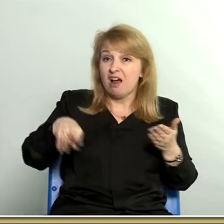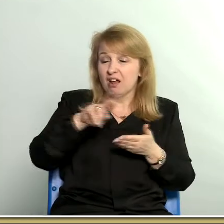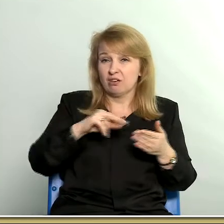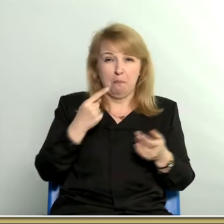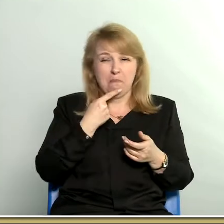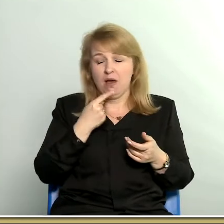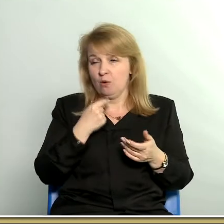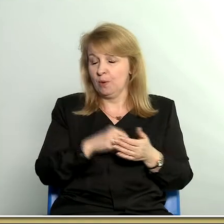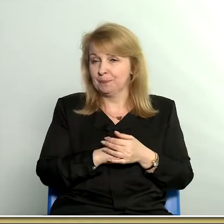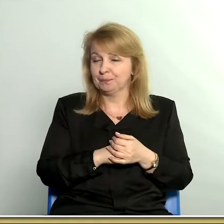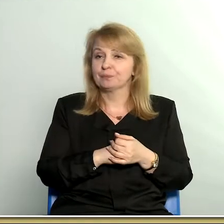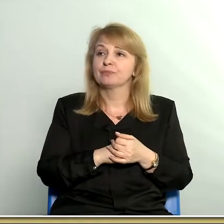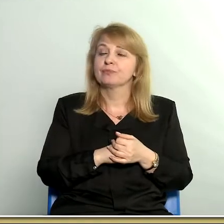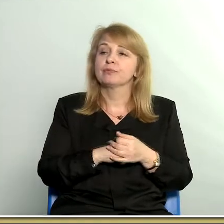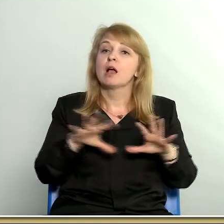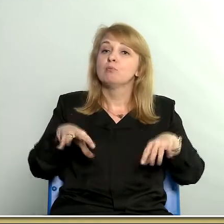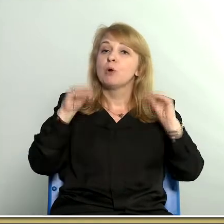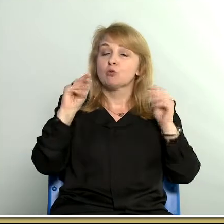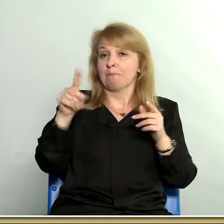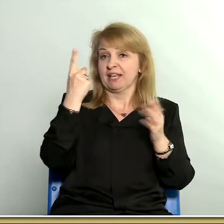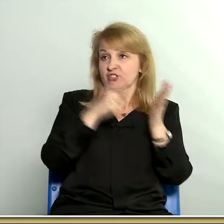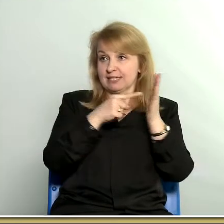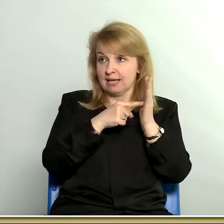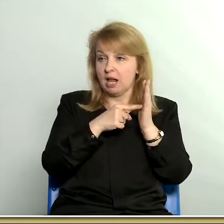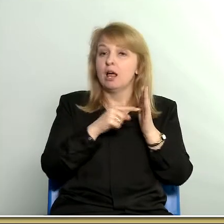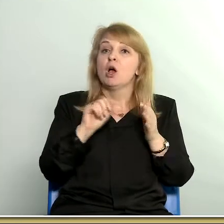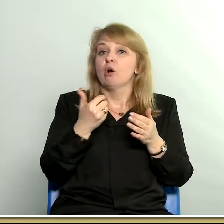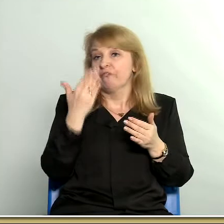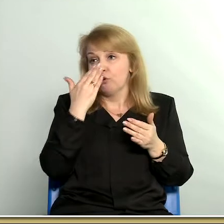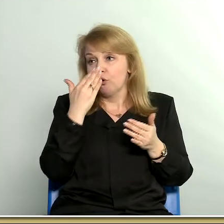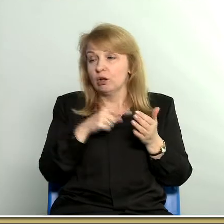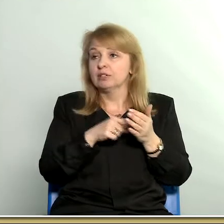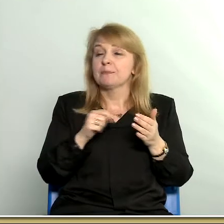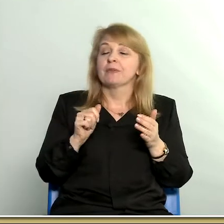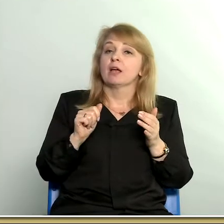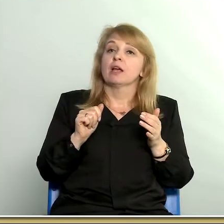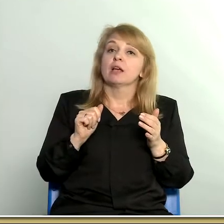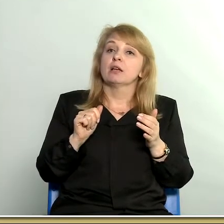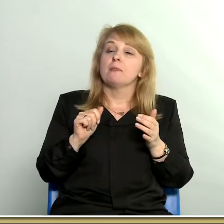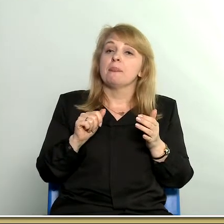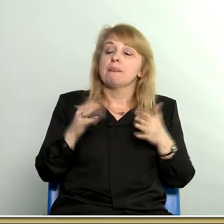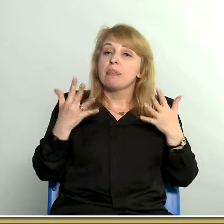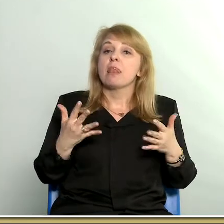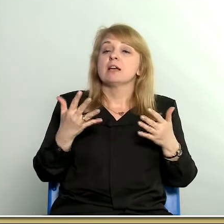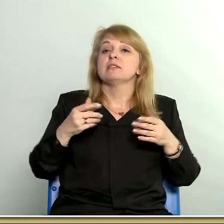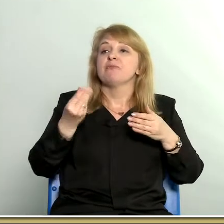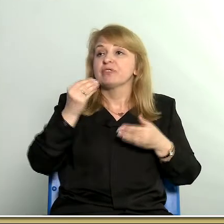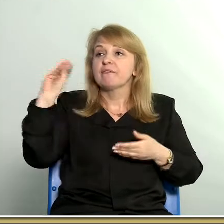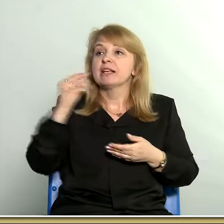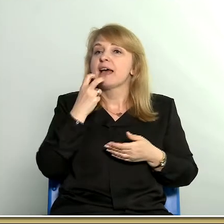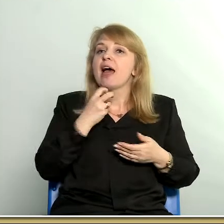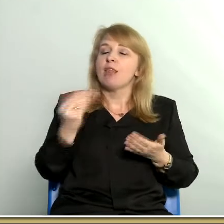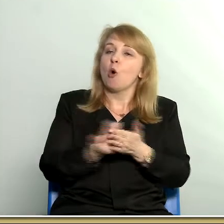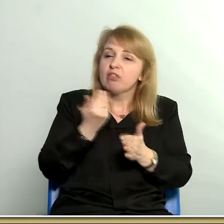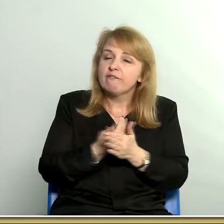ale zacznę od pierwszych celów do osiągnięcia, jeżeli chodzi o ten priorytet. Zwiększony udział energii odnawialnej w ogólnej